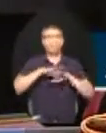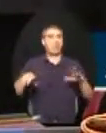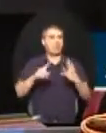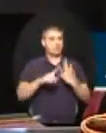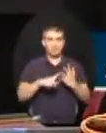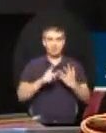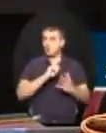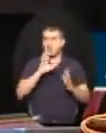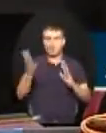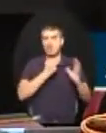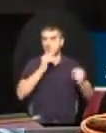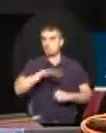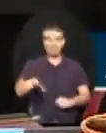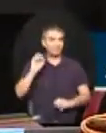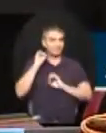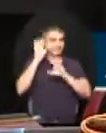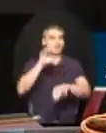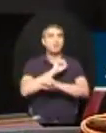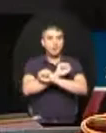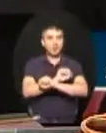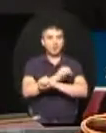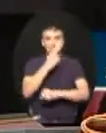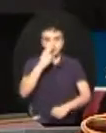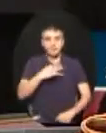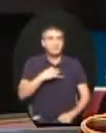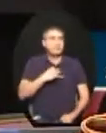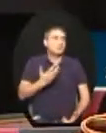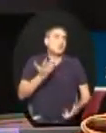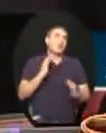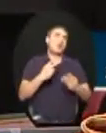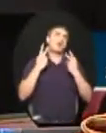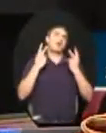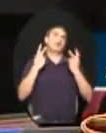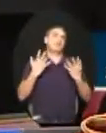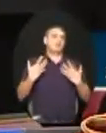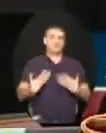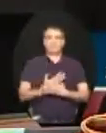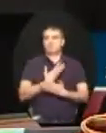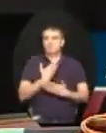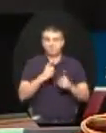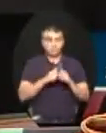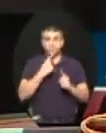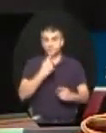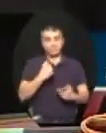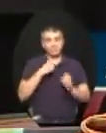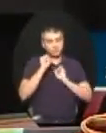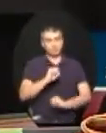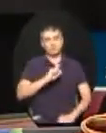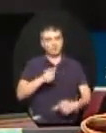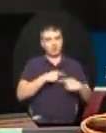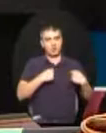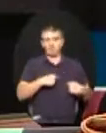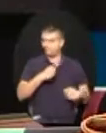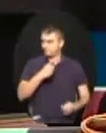אדמות, לא חטפו ילדים וזרקו אותם לכלא. מבחינתי זה כל כך חשוב ומרענן, שכמו שאמרתי, אני תומכת בכל ליבי